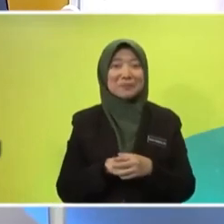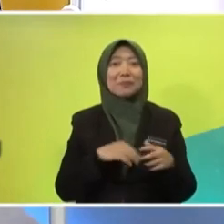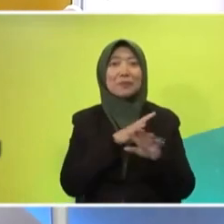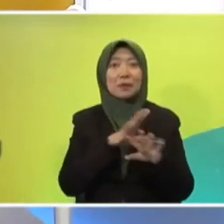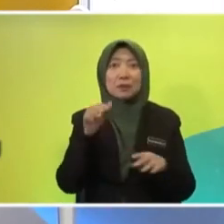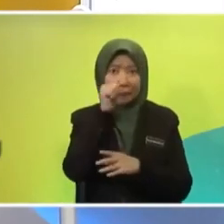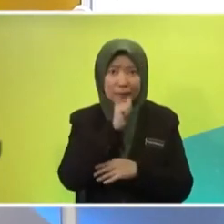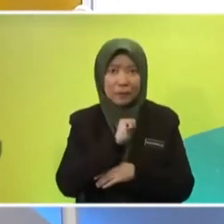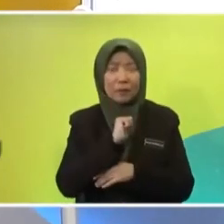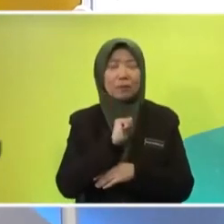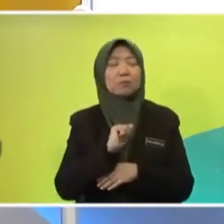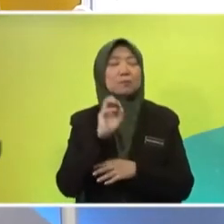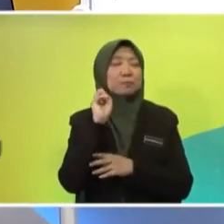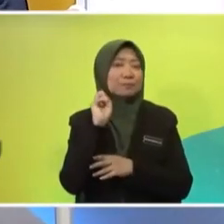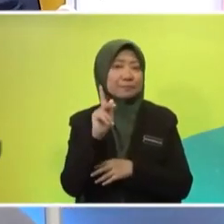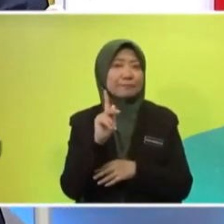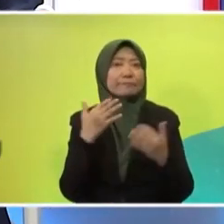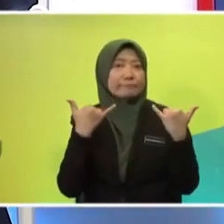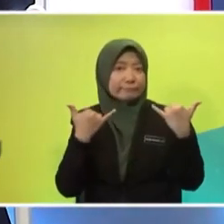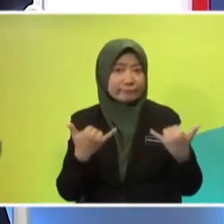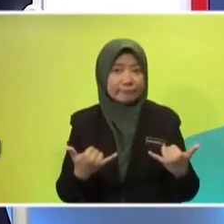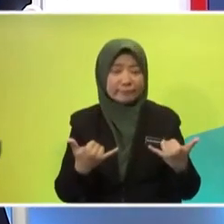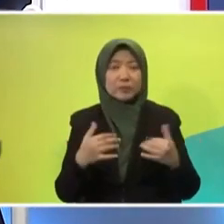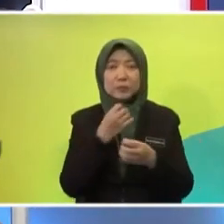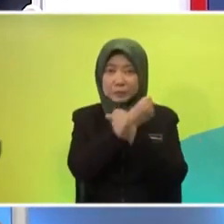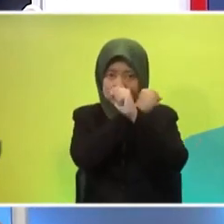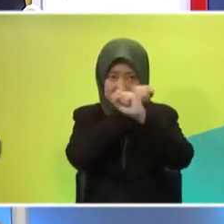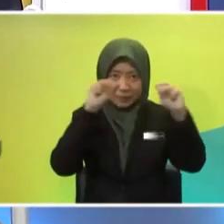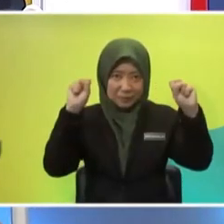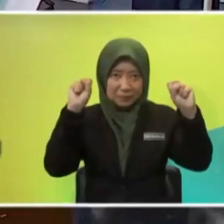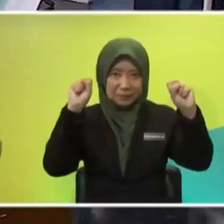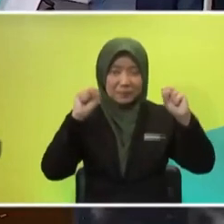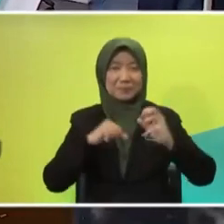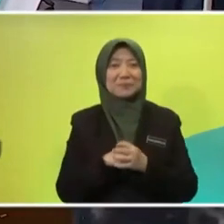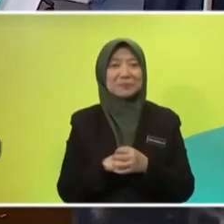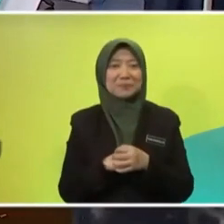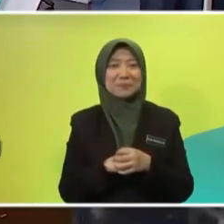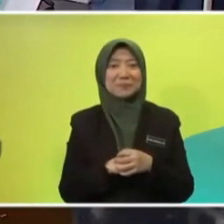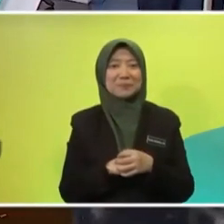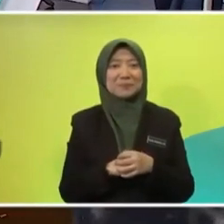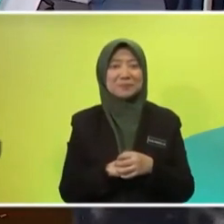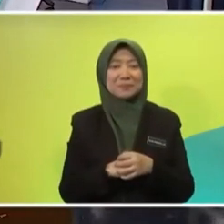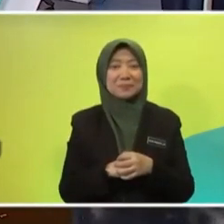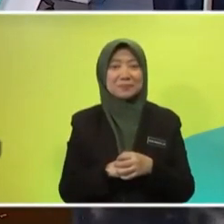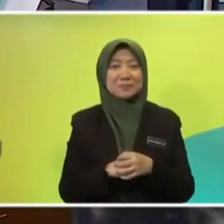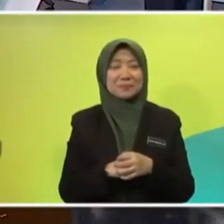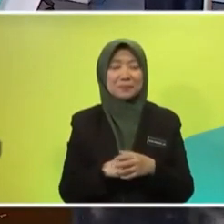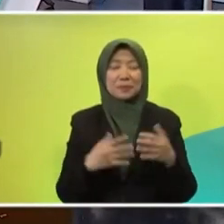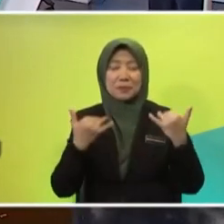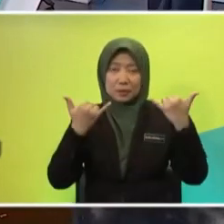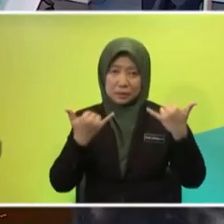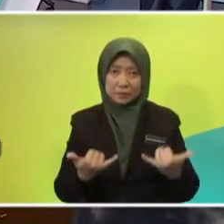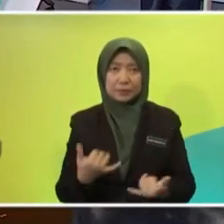sabar cikgu. Okey, baiklah. Cikgu Ana bersedia? Ya, dah bersedia. Karina pun bersedia? Sangat bersedia. Okey, baiklah.